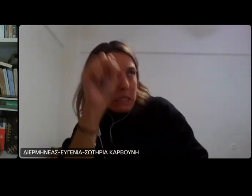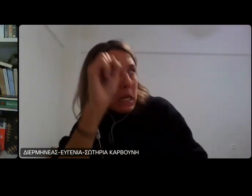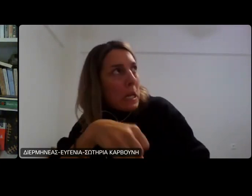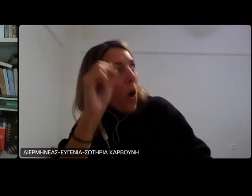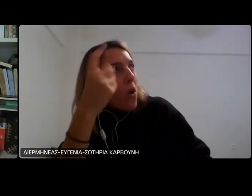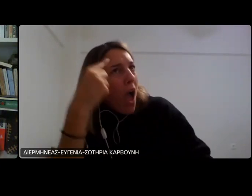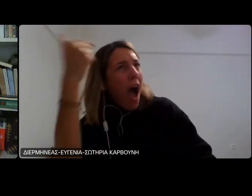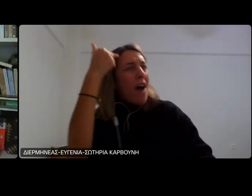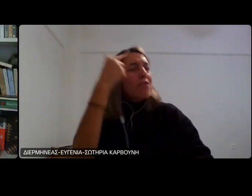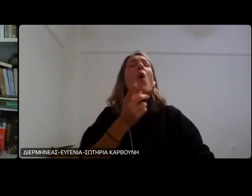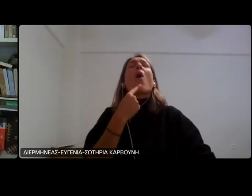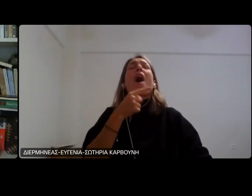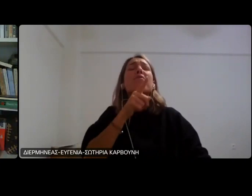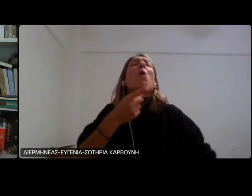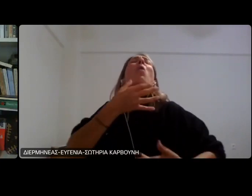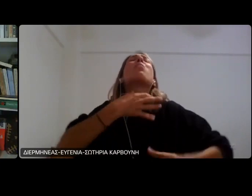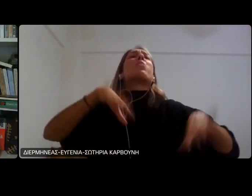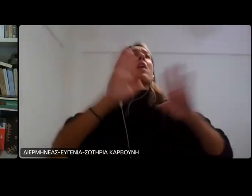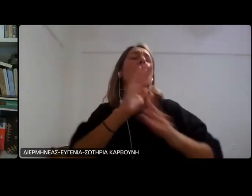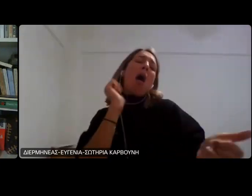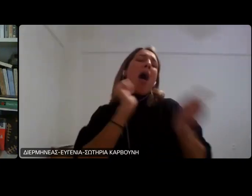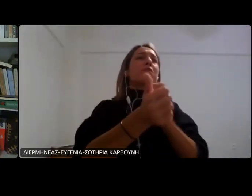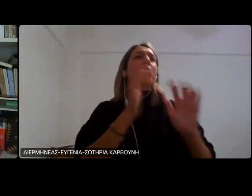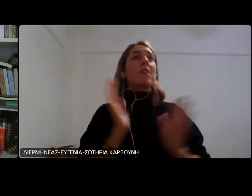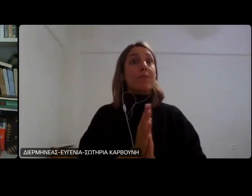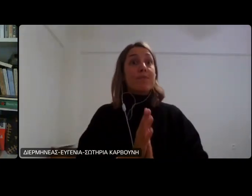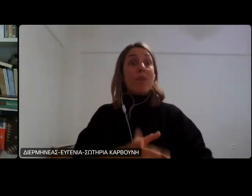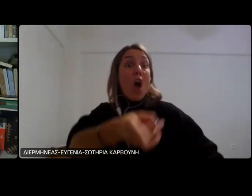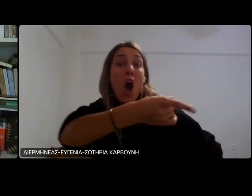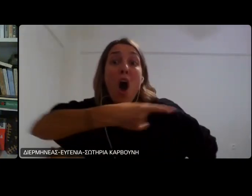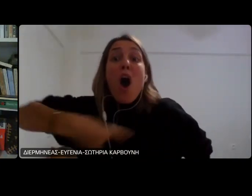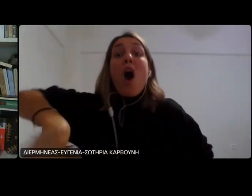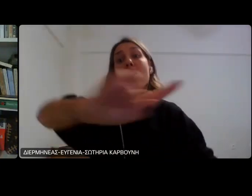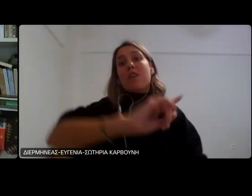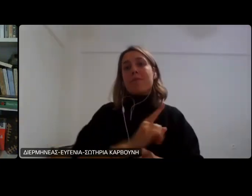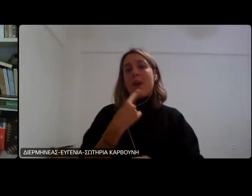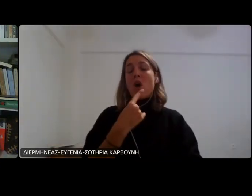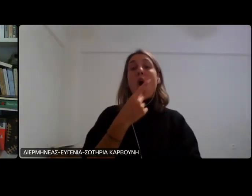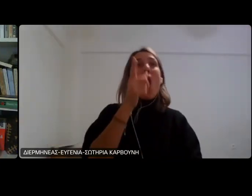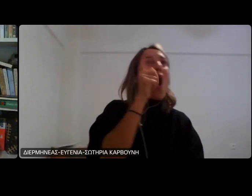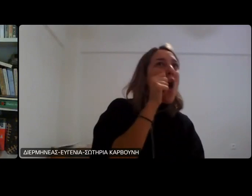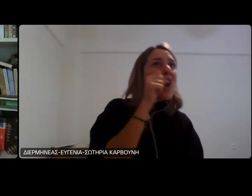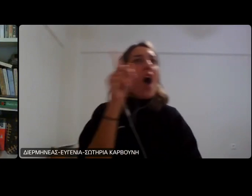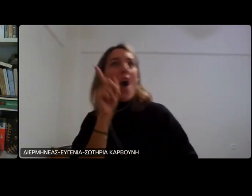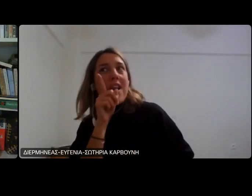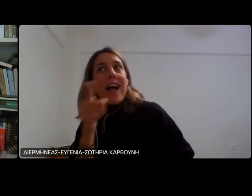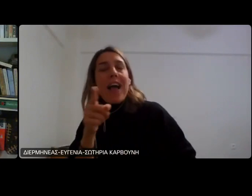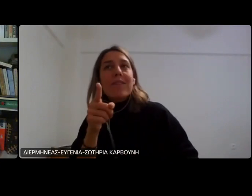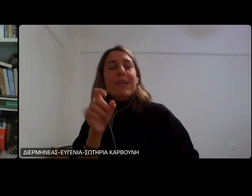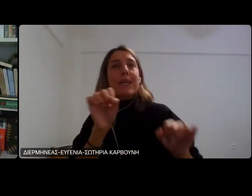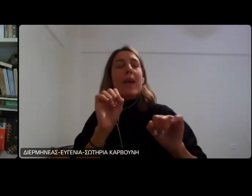Όλες μας το έχουμε ζήσει αυτό στο πετσί μας. Αμέσως, με το που λέω όλες μας, συμβαίνει μια ρήξη. Τι εννοεί? Αναφέρεται μόνο στις